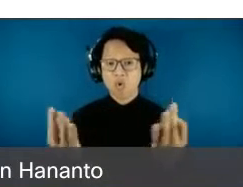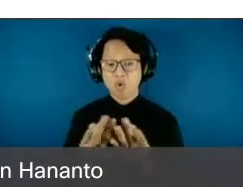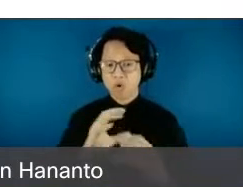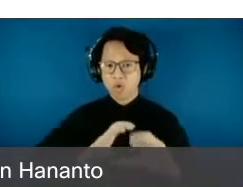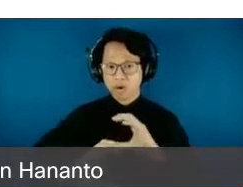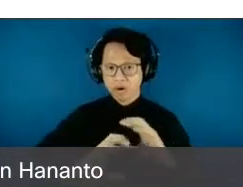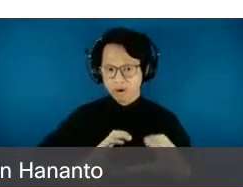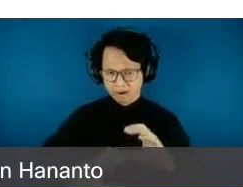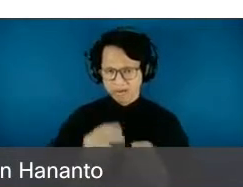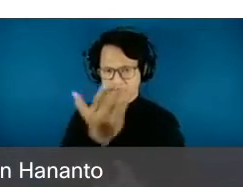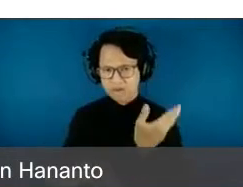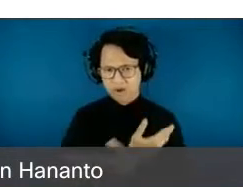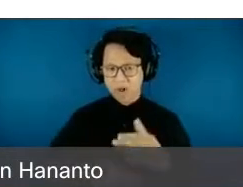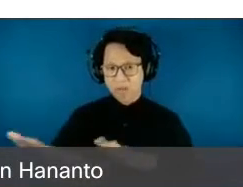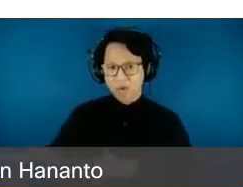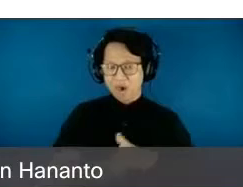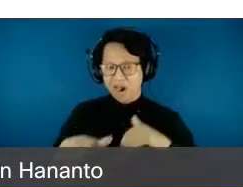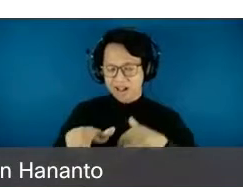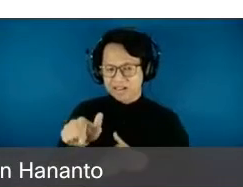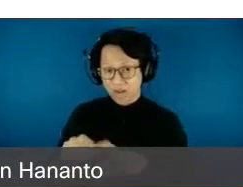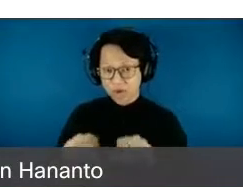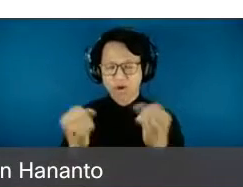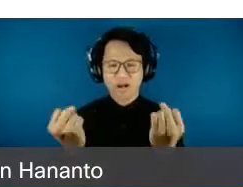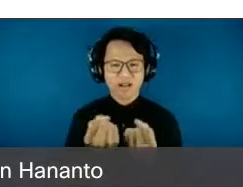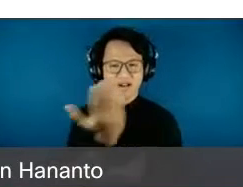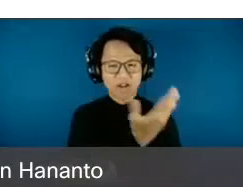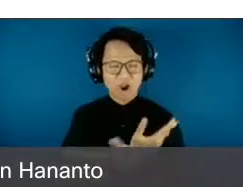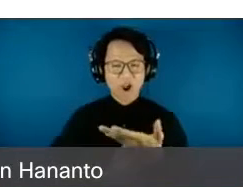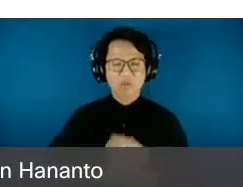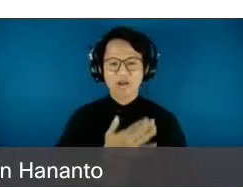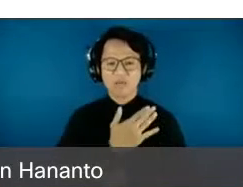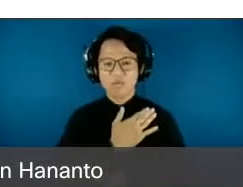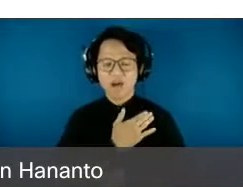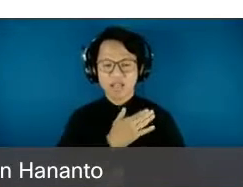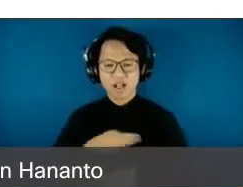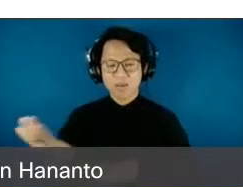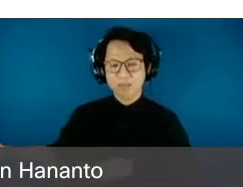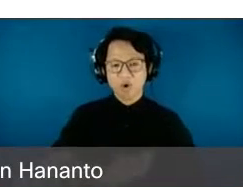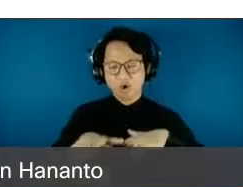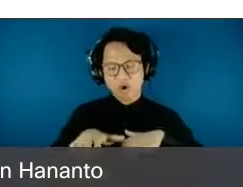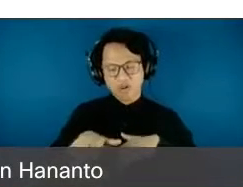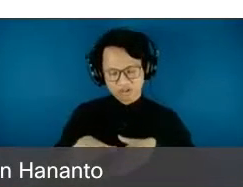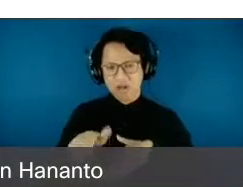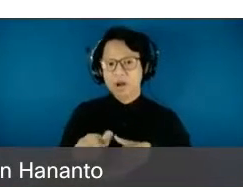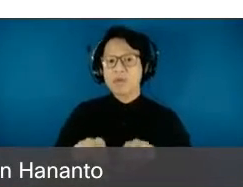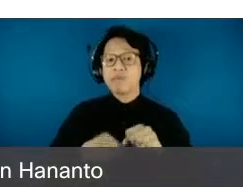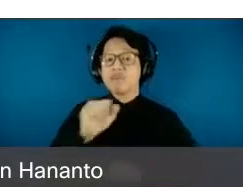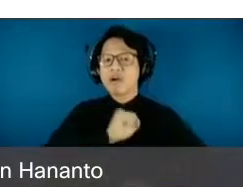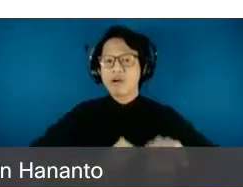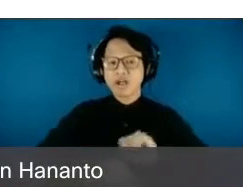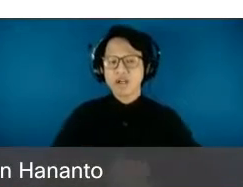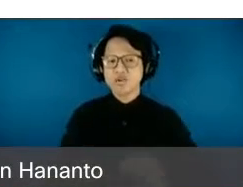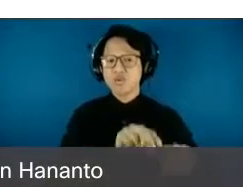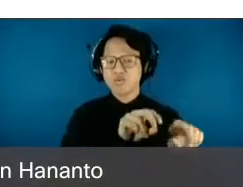Difabel Boyolali merupakan organisasi difabel di Kabupaten Boyolali yang berkegiatan di 22